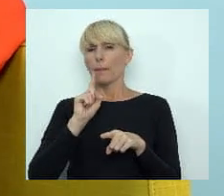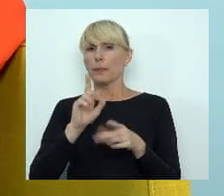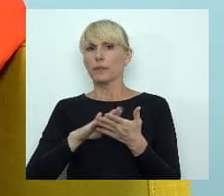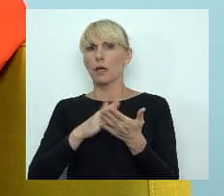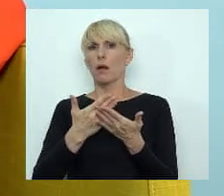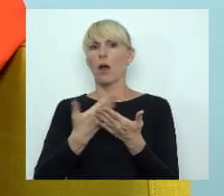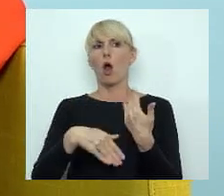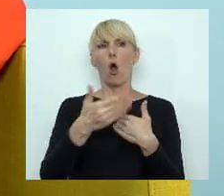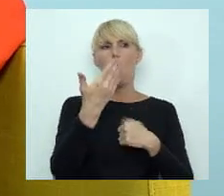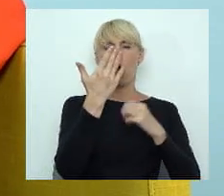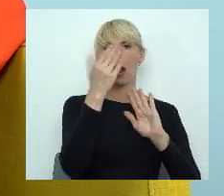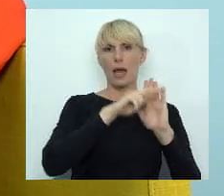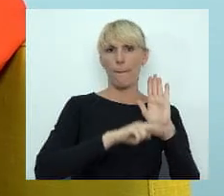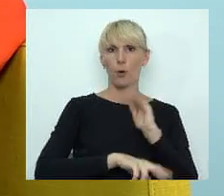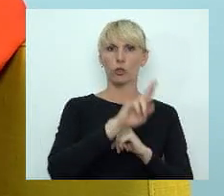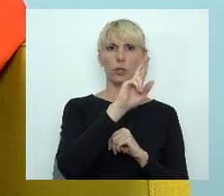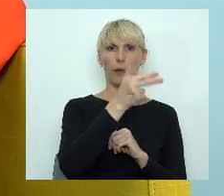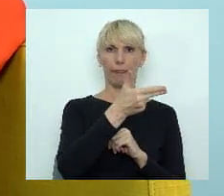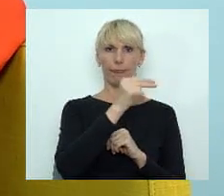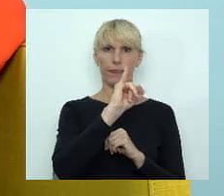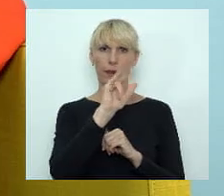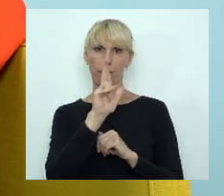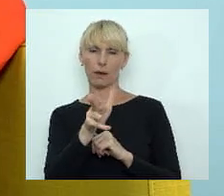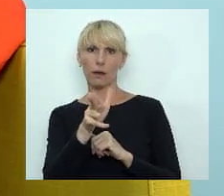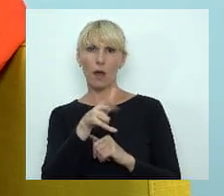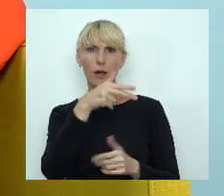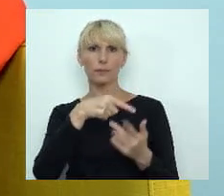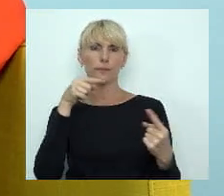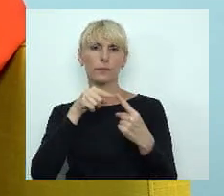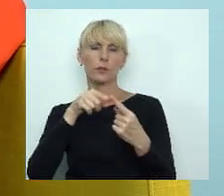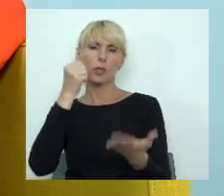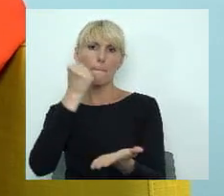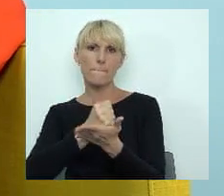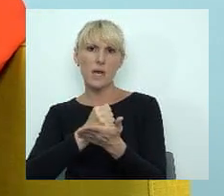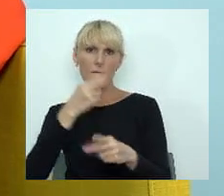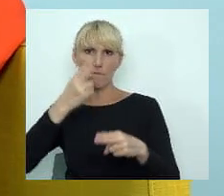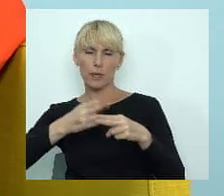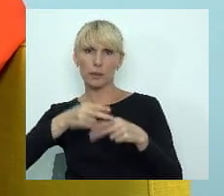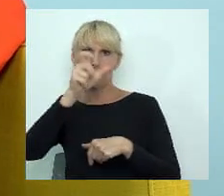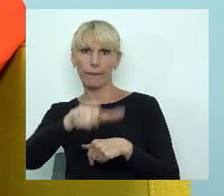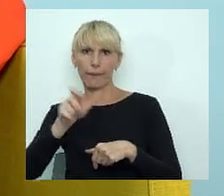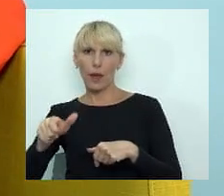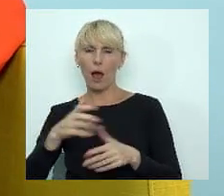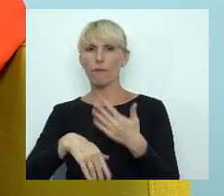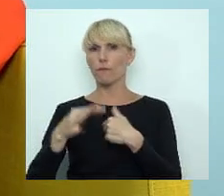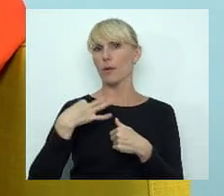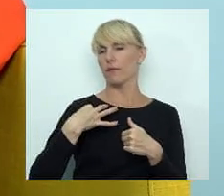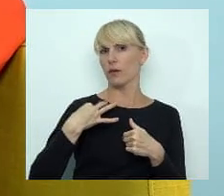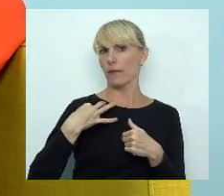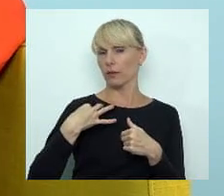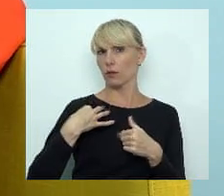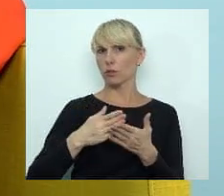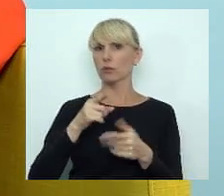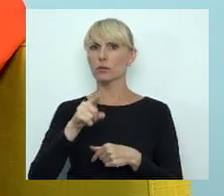na ostatni raport NIK-u, właśnie dotyczący praw pacjenta w szpitalu w zakresie chociażby prywatności, to